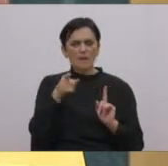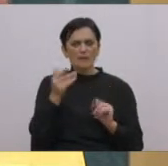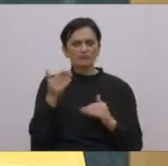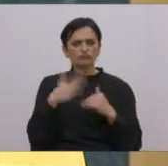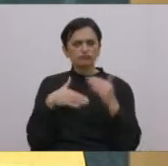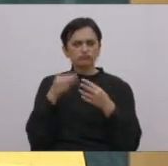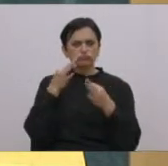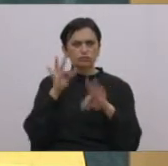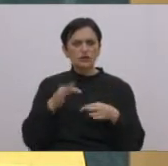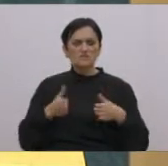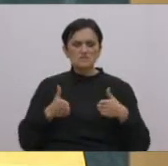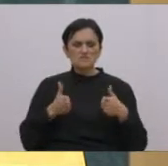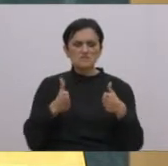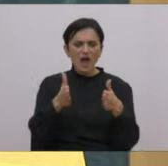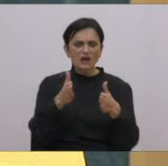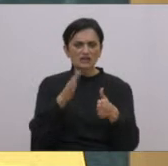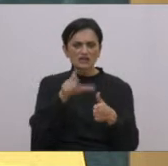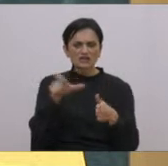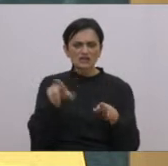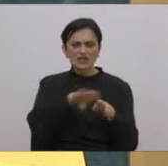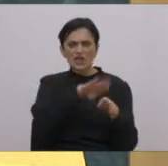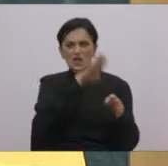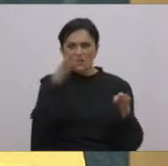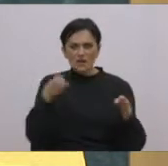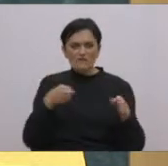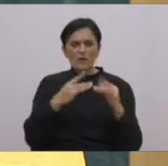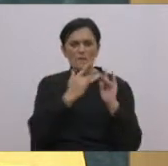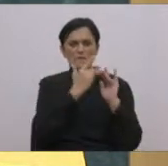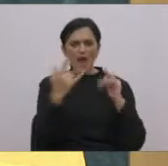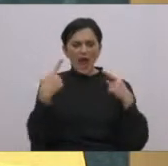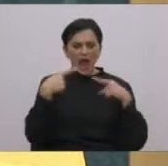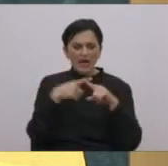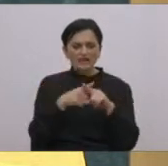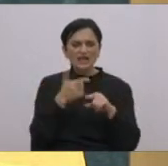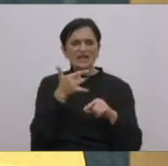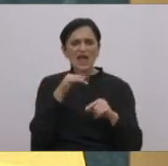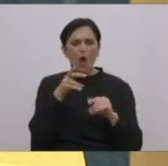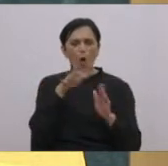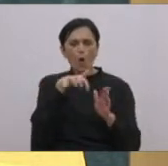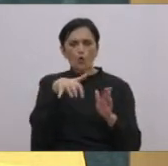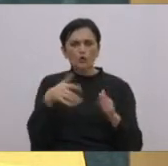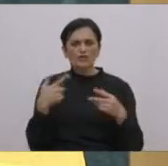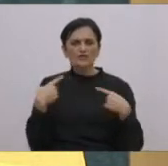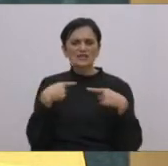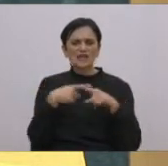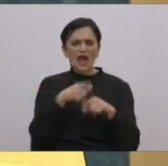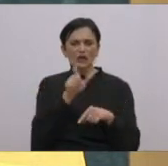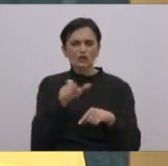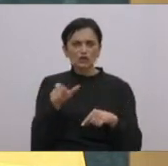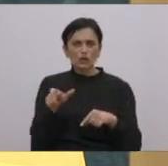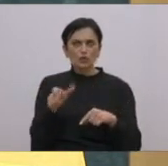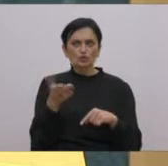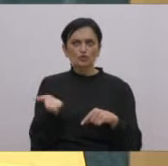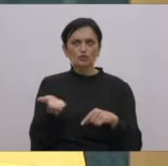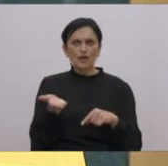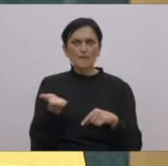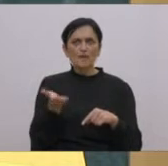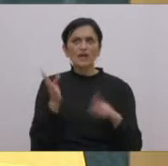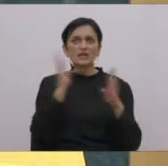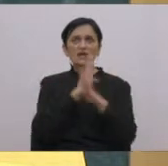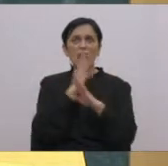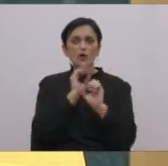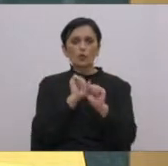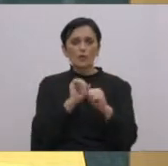უნდა, მეგზევეები, მეგვირაბეები, მეხიდე ინჟინრები, გეოლოგები, გეოტექნიკოსები, გარემოს